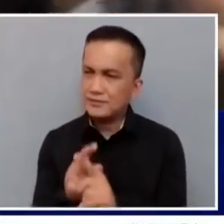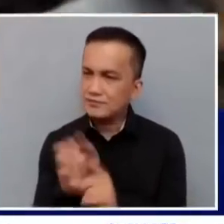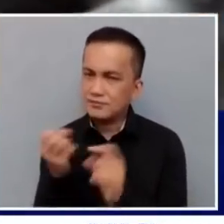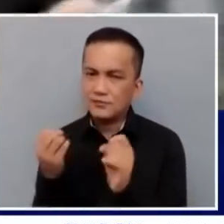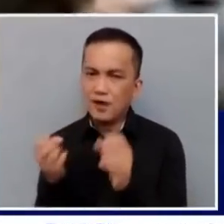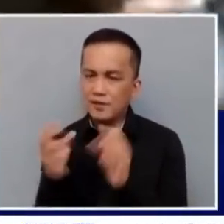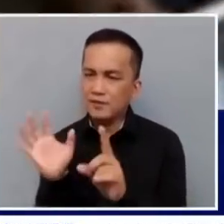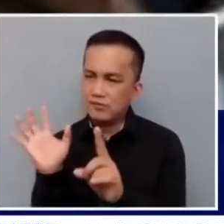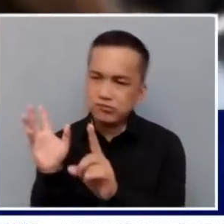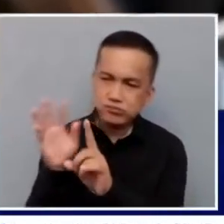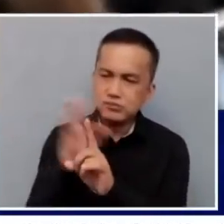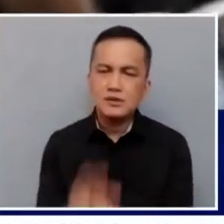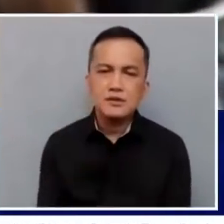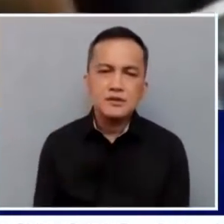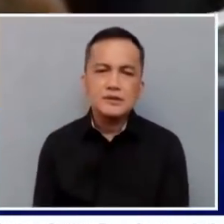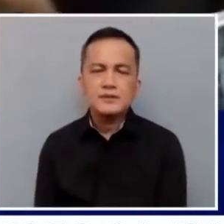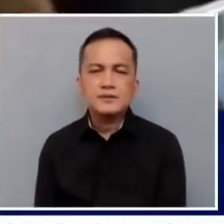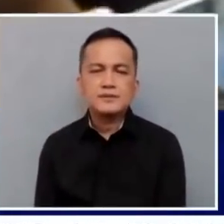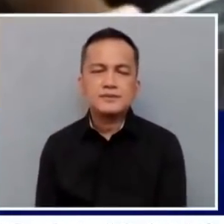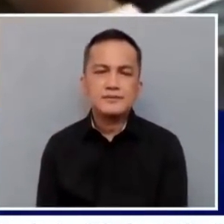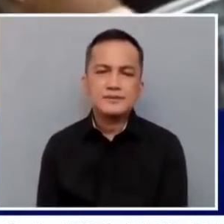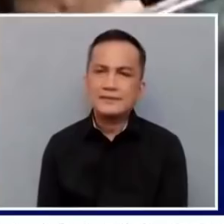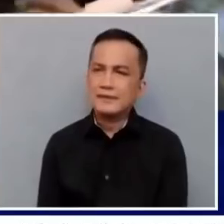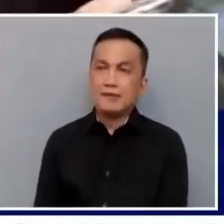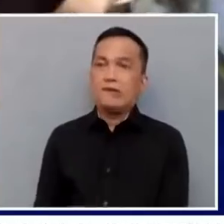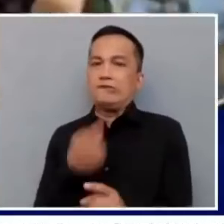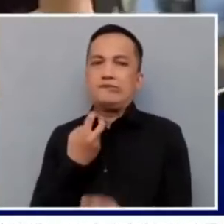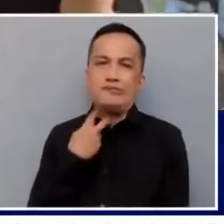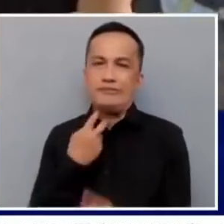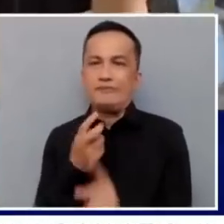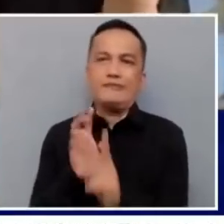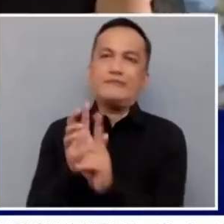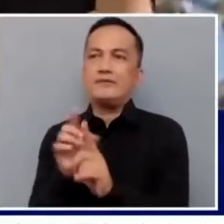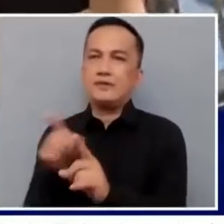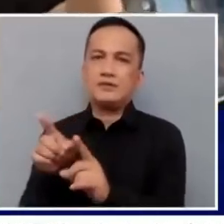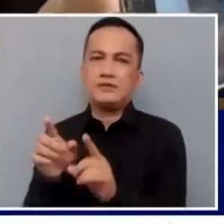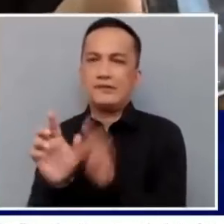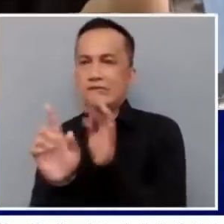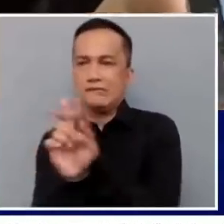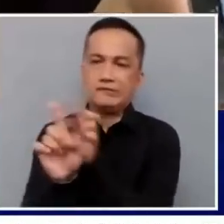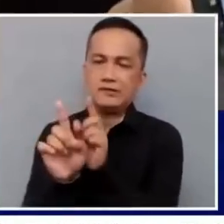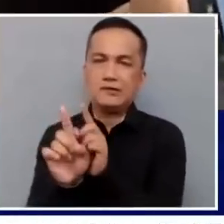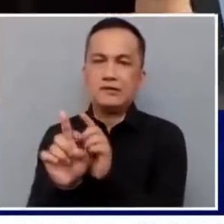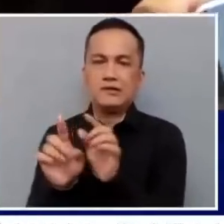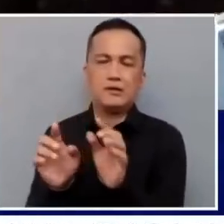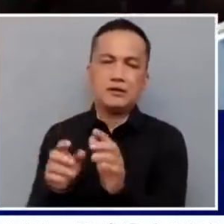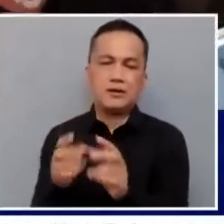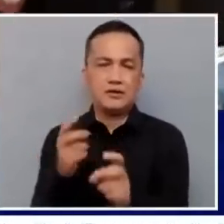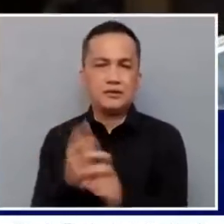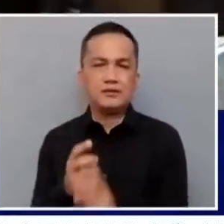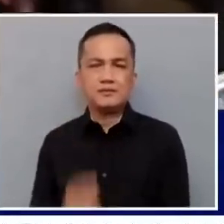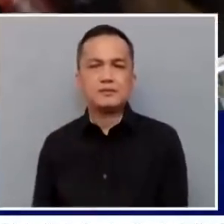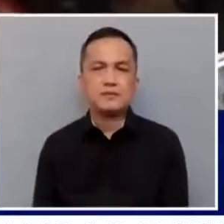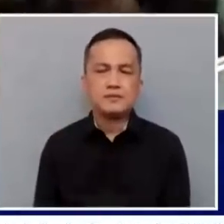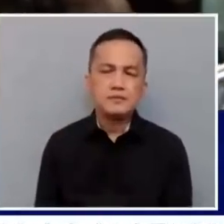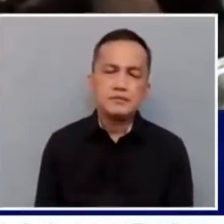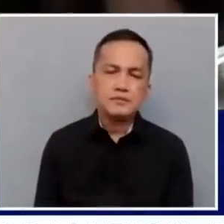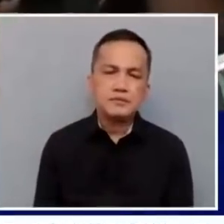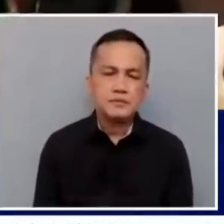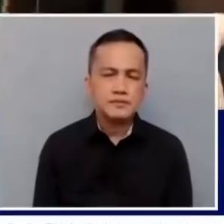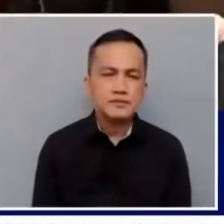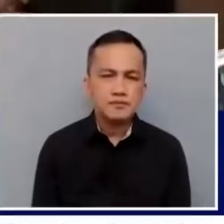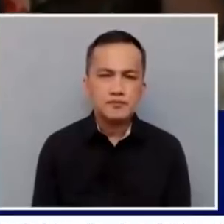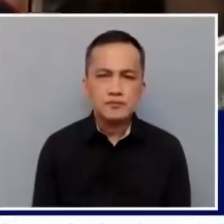Ngayon ay hindi talagang makalapit. Talagang Pia, gusto ko lang sabihin, hindi ka makalapit,